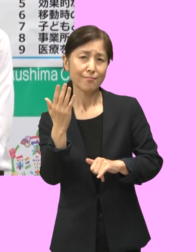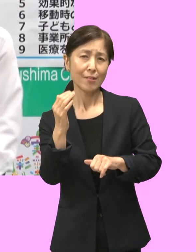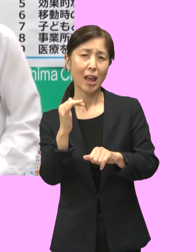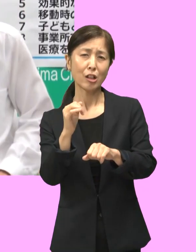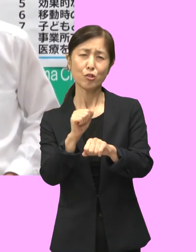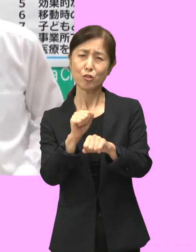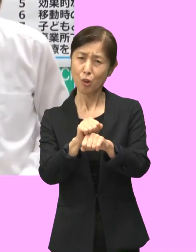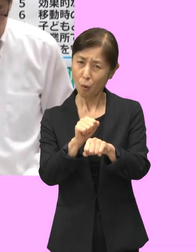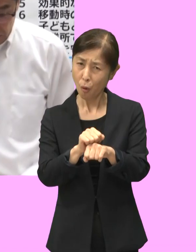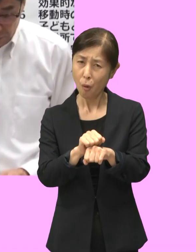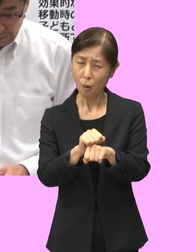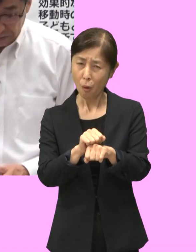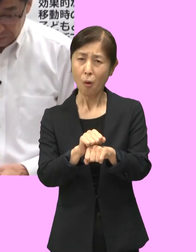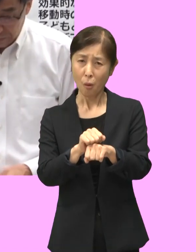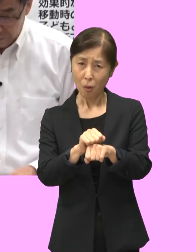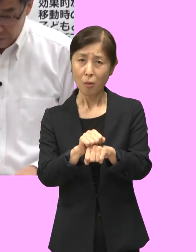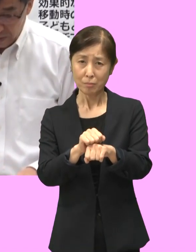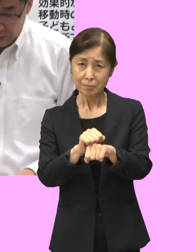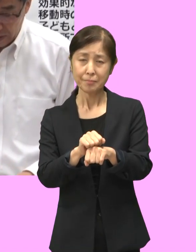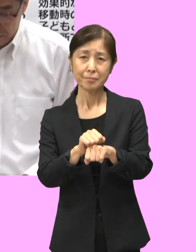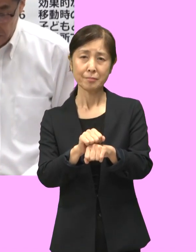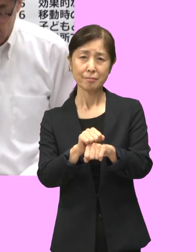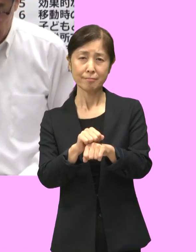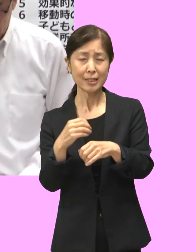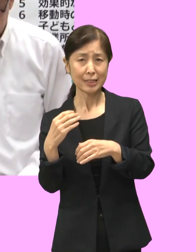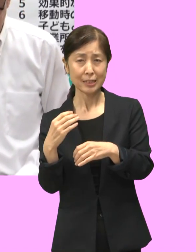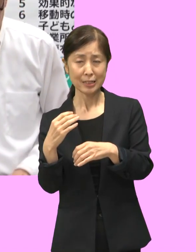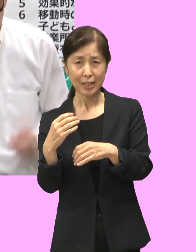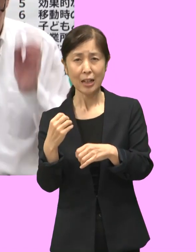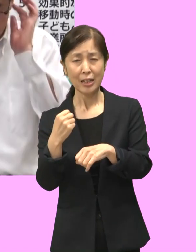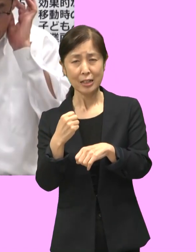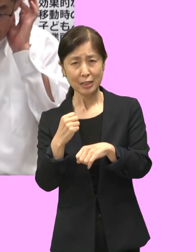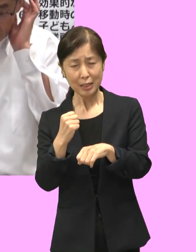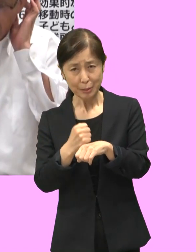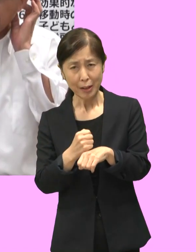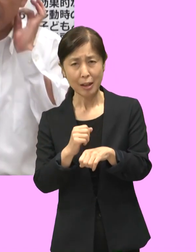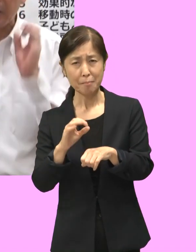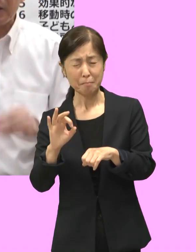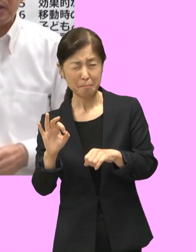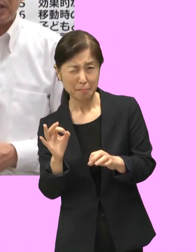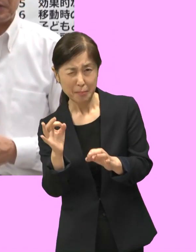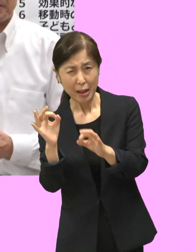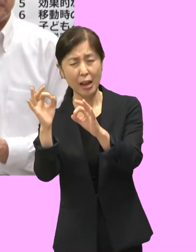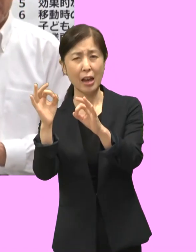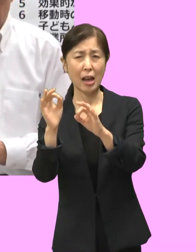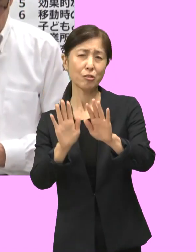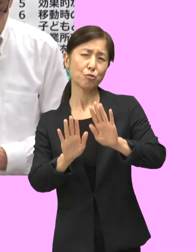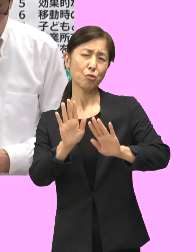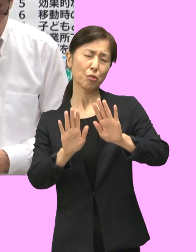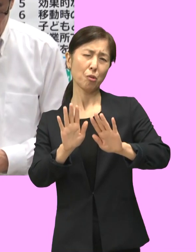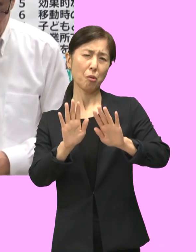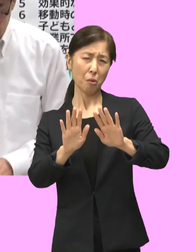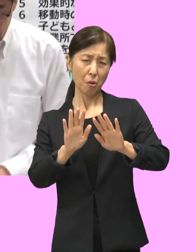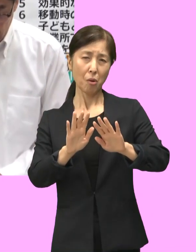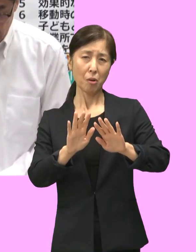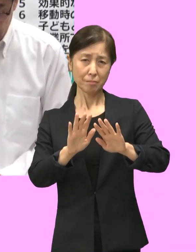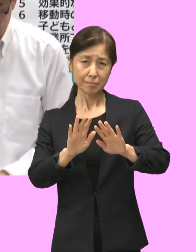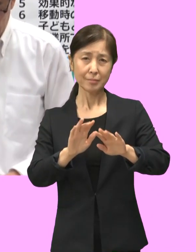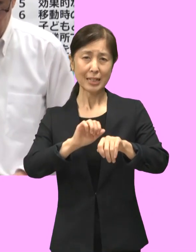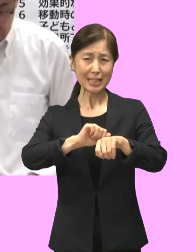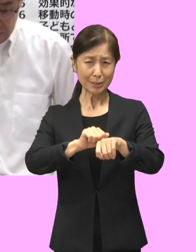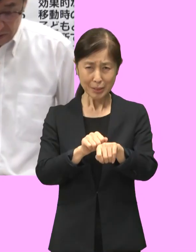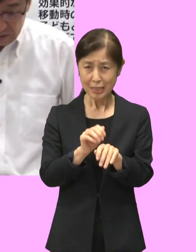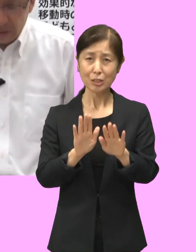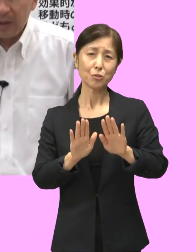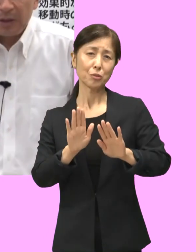トが非常に高くて、今般の原油価格、物価高騰で非常に厳しい状況にさら